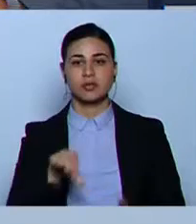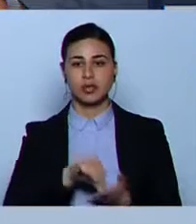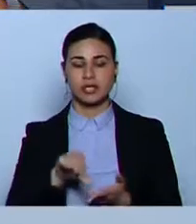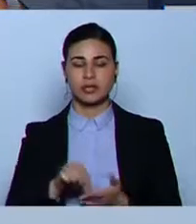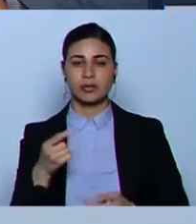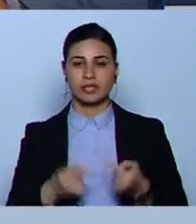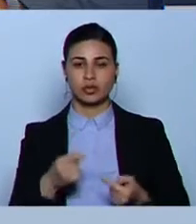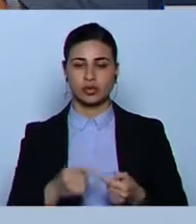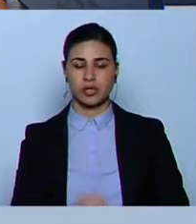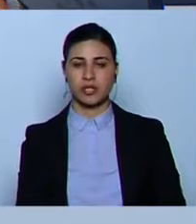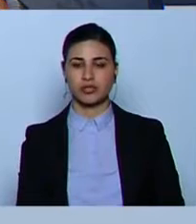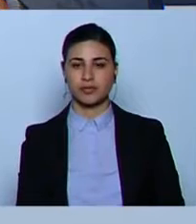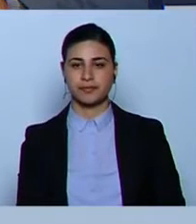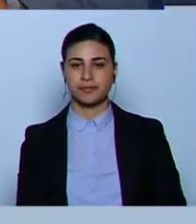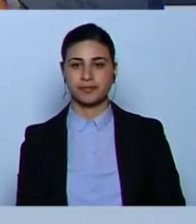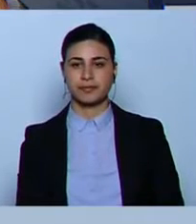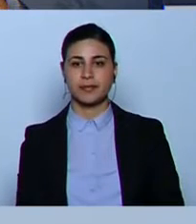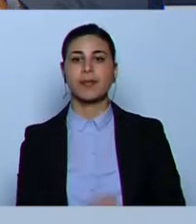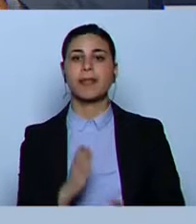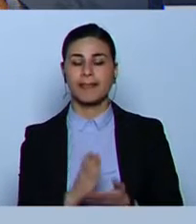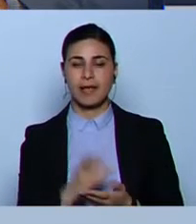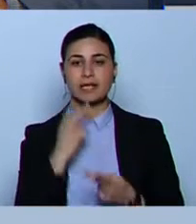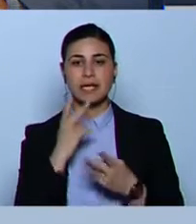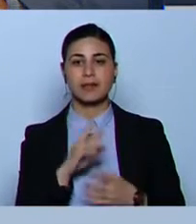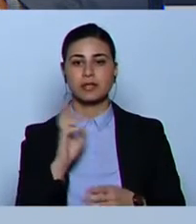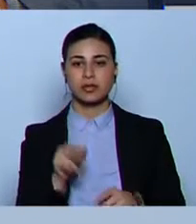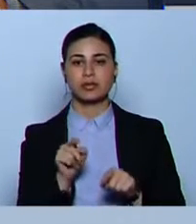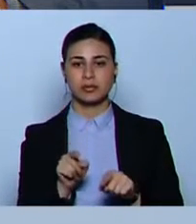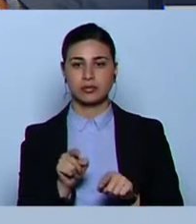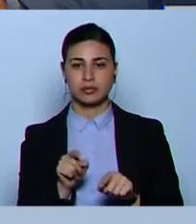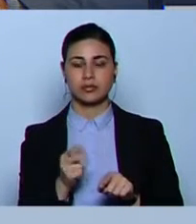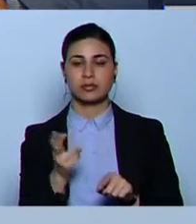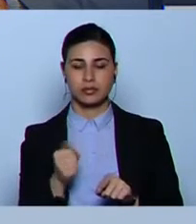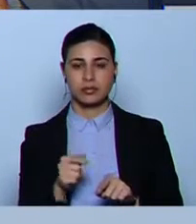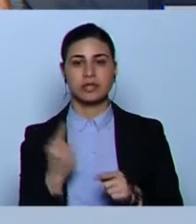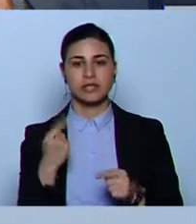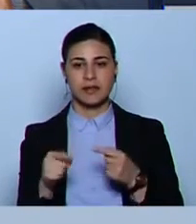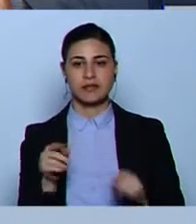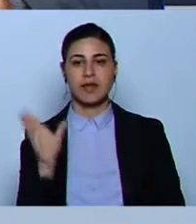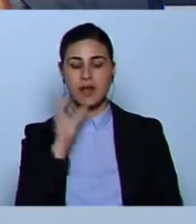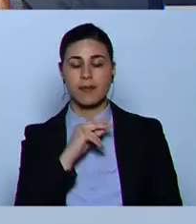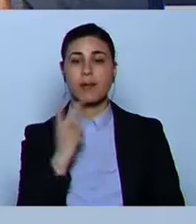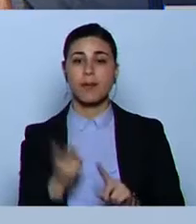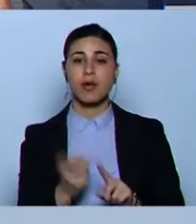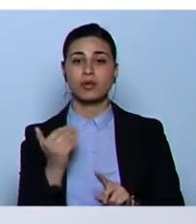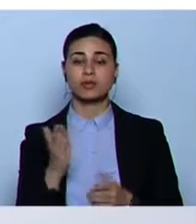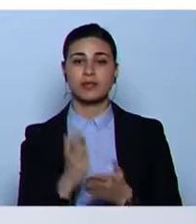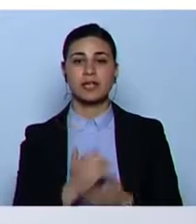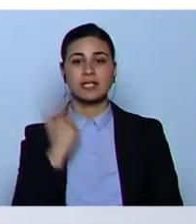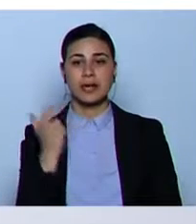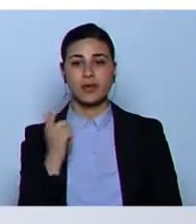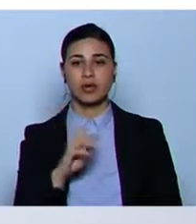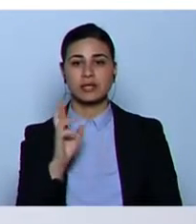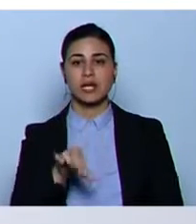მონაწილეობდა დისკუსიაში. ერთი მხრივ არის ეფექტიანობისა და ეფექტურობის ასპექტი, მეორე მხრივ არის დემოკრატიზაციისა